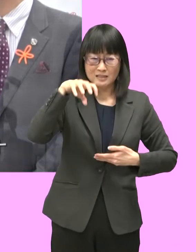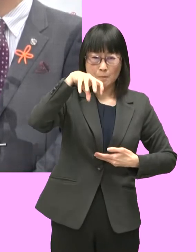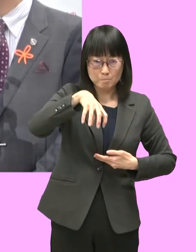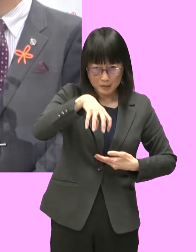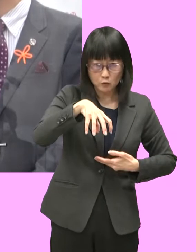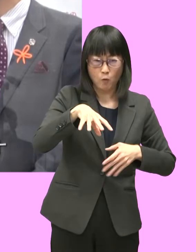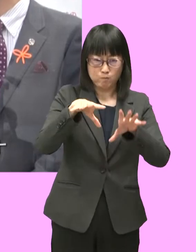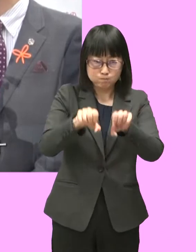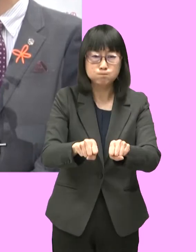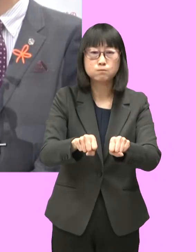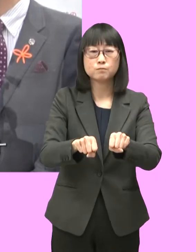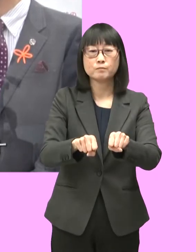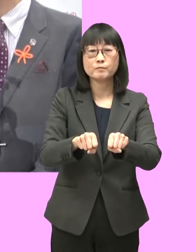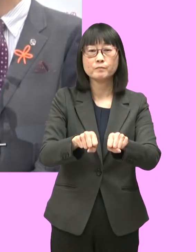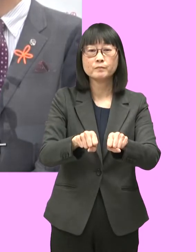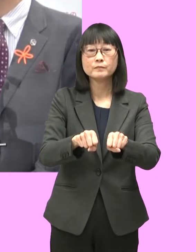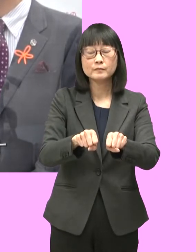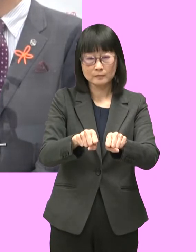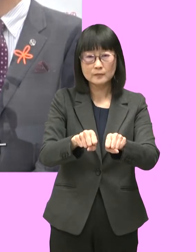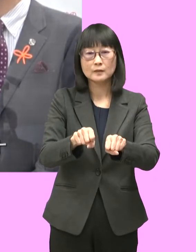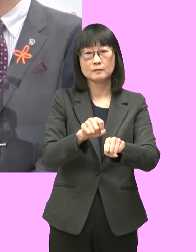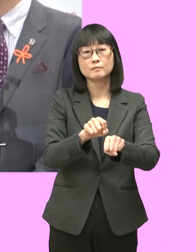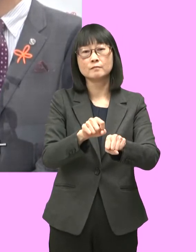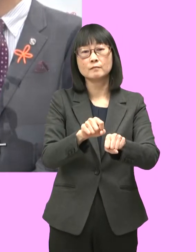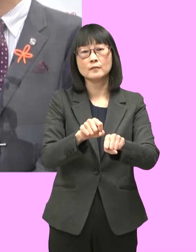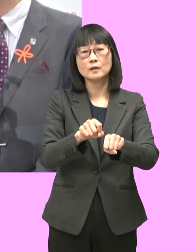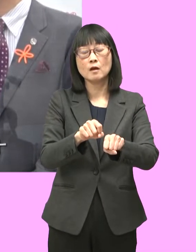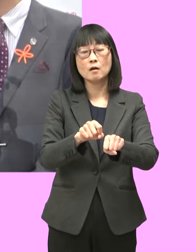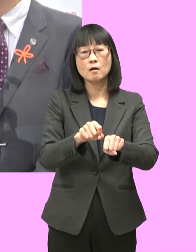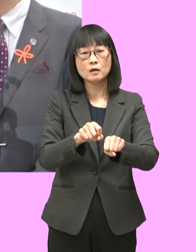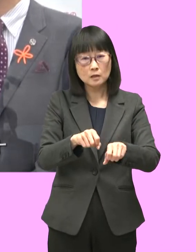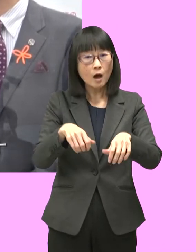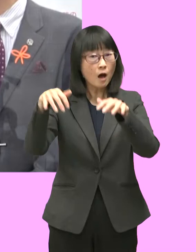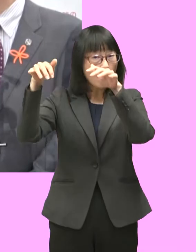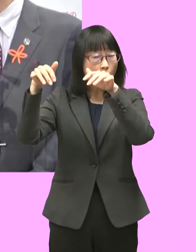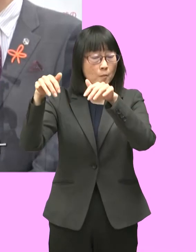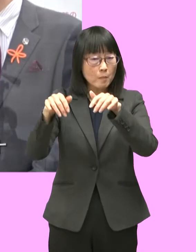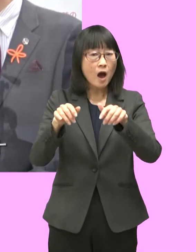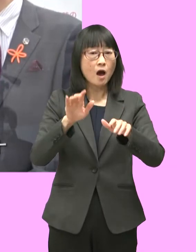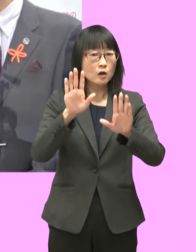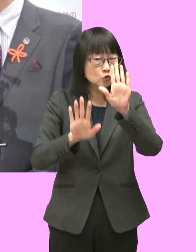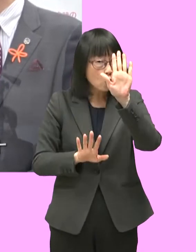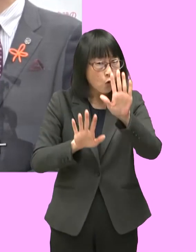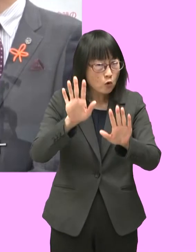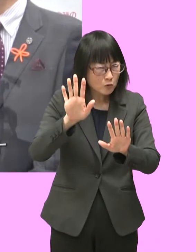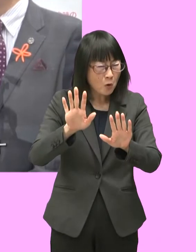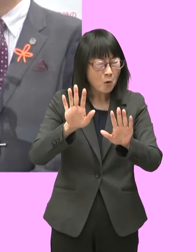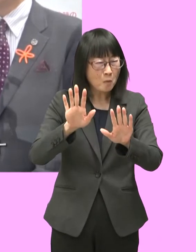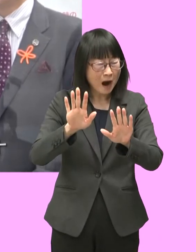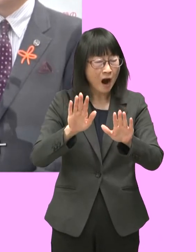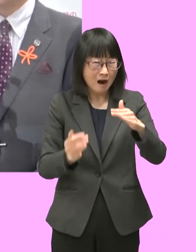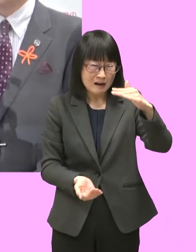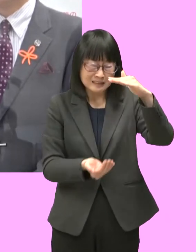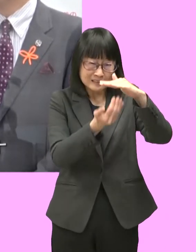状況が急変することもあるため、必ずしも警戒レベルの順で発令するとは限り